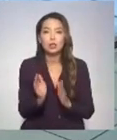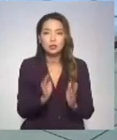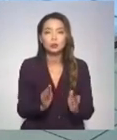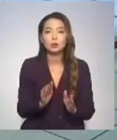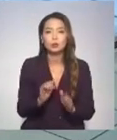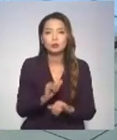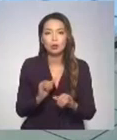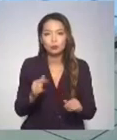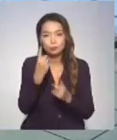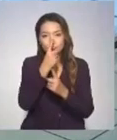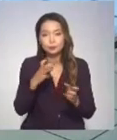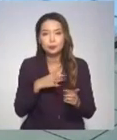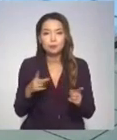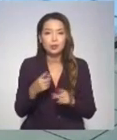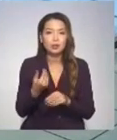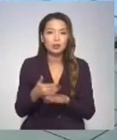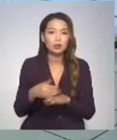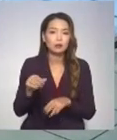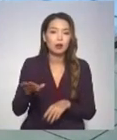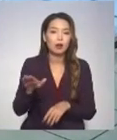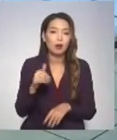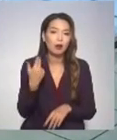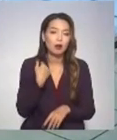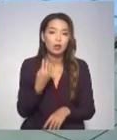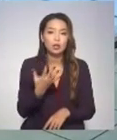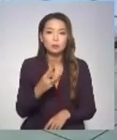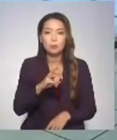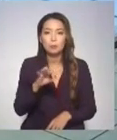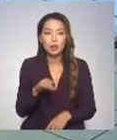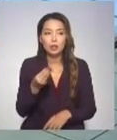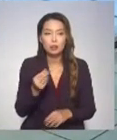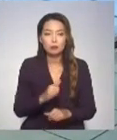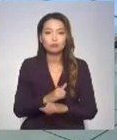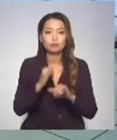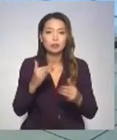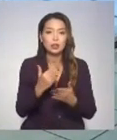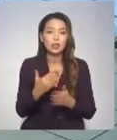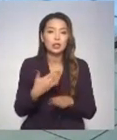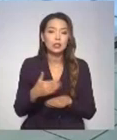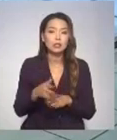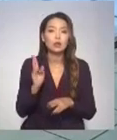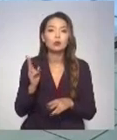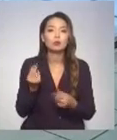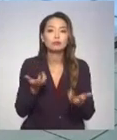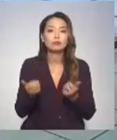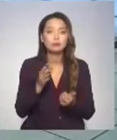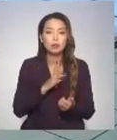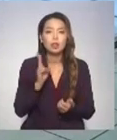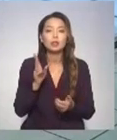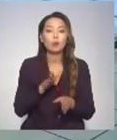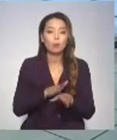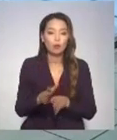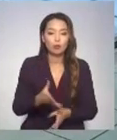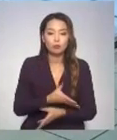Жыл басынан бері микроқаржы ұйымынан қаржы алғандардың қарызы 45 миллиард теңгеден асқан. Кредитті кімдер алған, кімнің